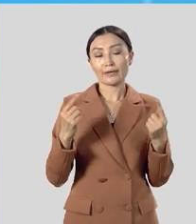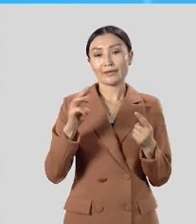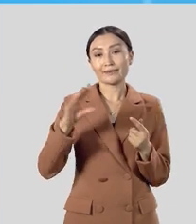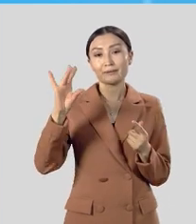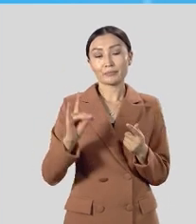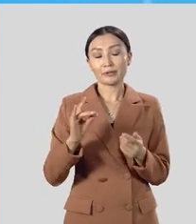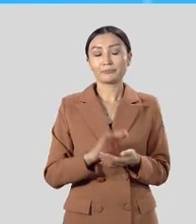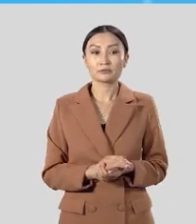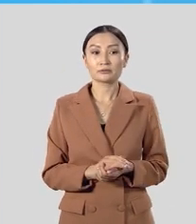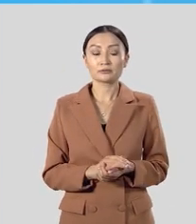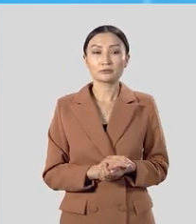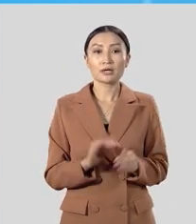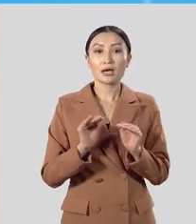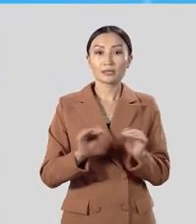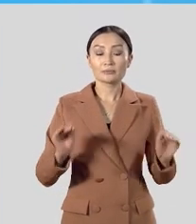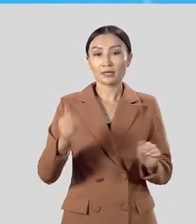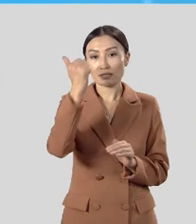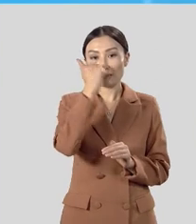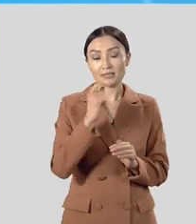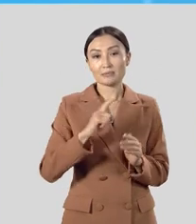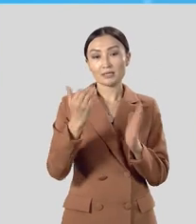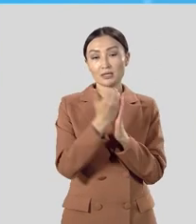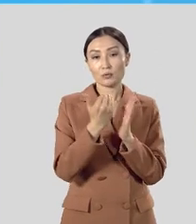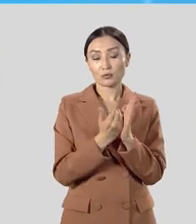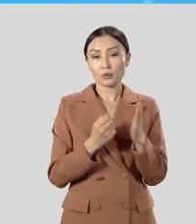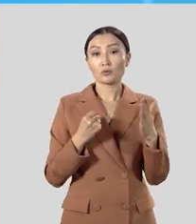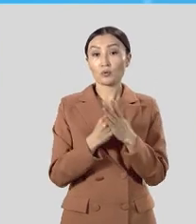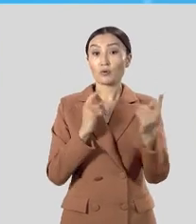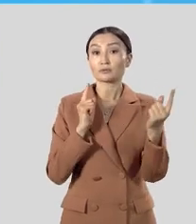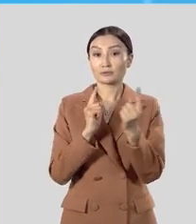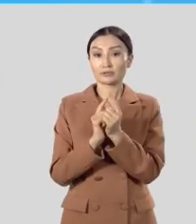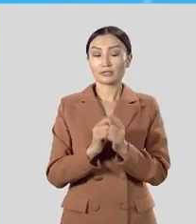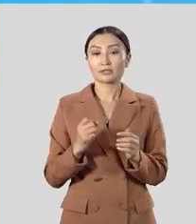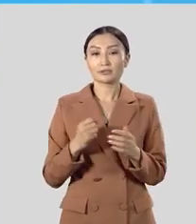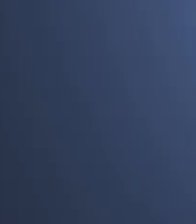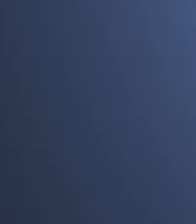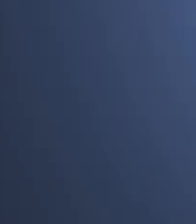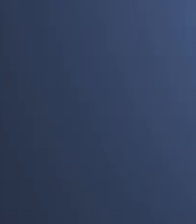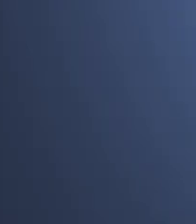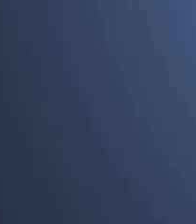растительности. Ребята, спасибо за урок. До скорых встреч. До свидания.